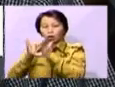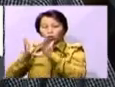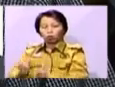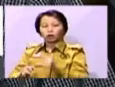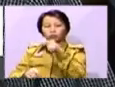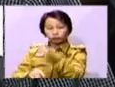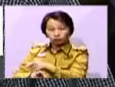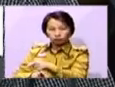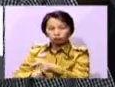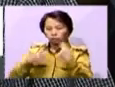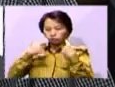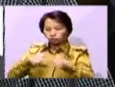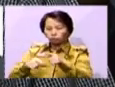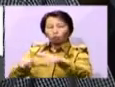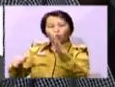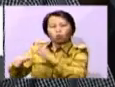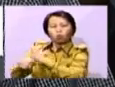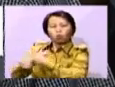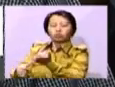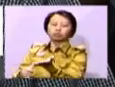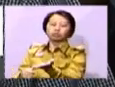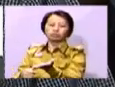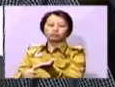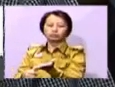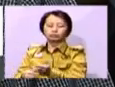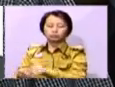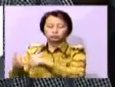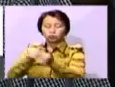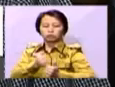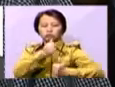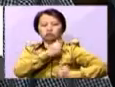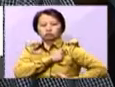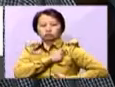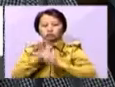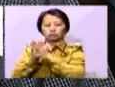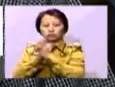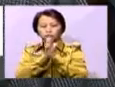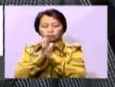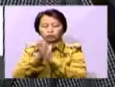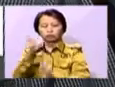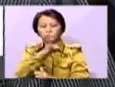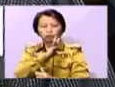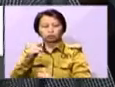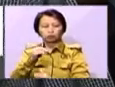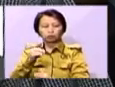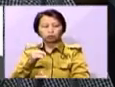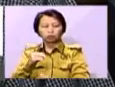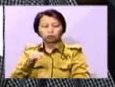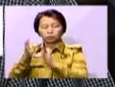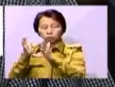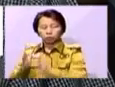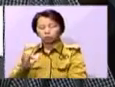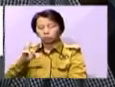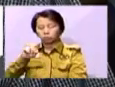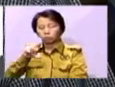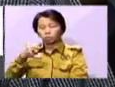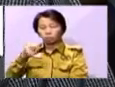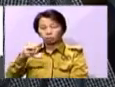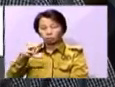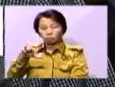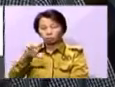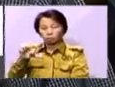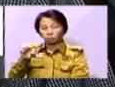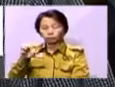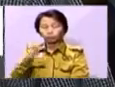di sana yang sedang dicabuli oleh pihak tentera Myanmar dan pihak militia Rakhine. Dan